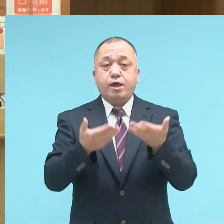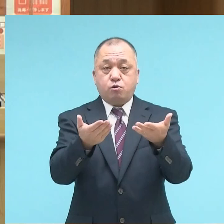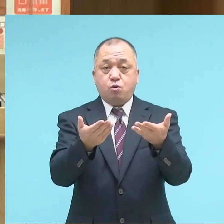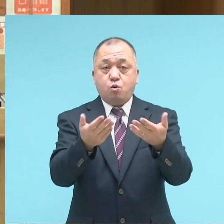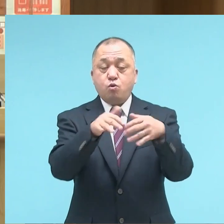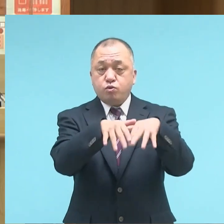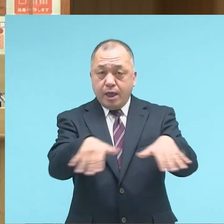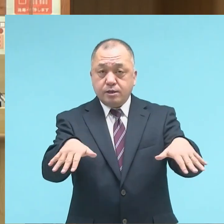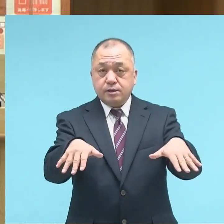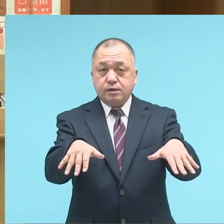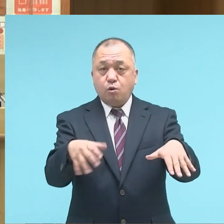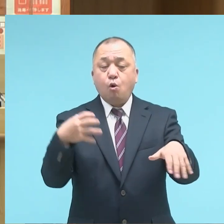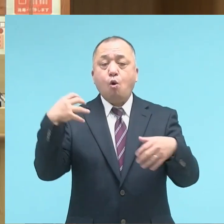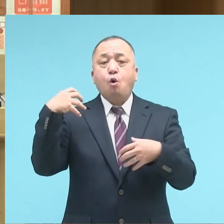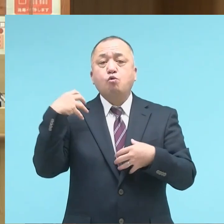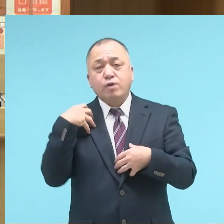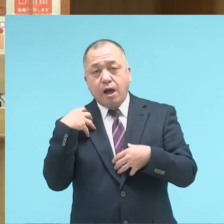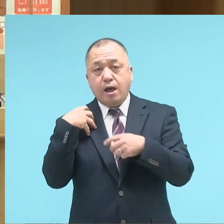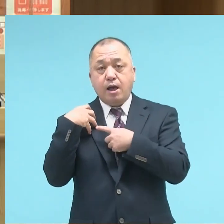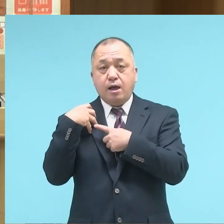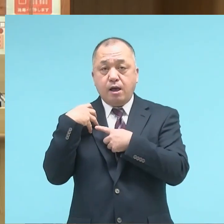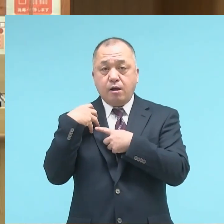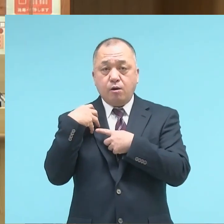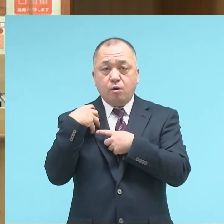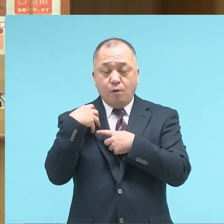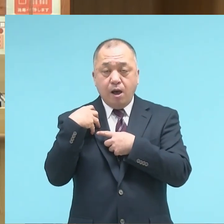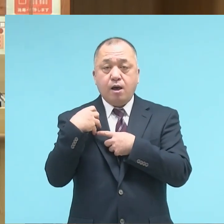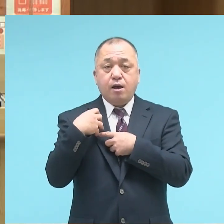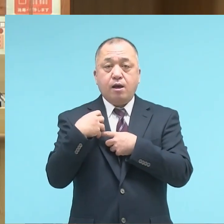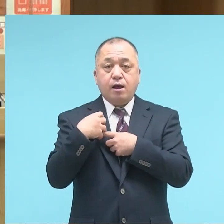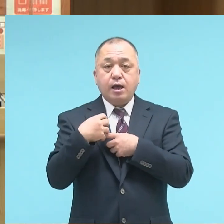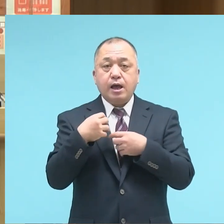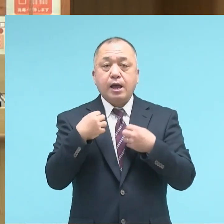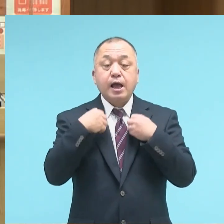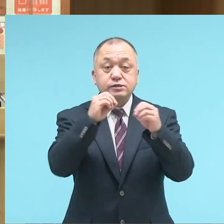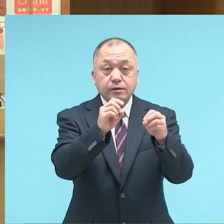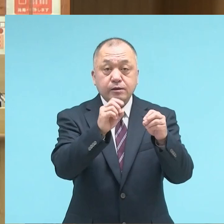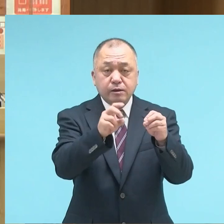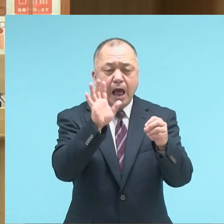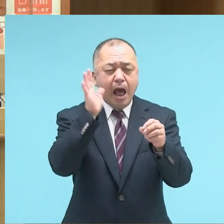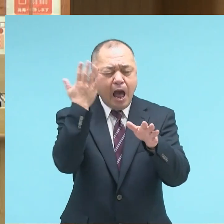対する負荷ですね、というのはやはり少し遅れて、やっぱり